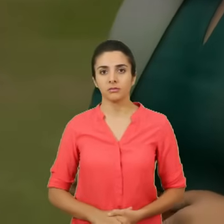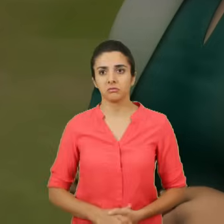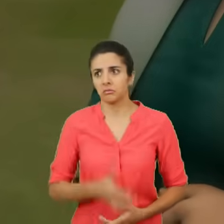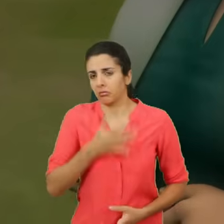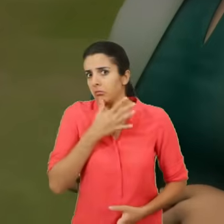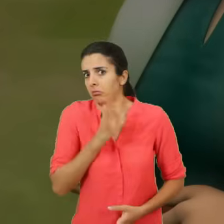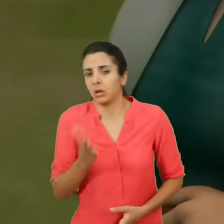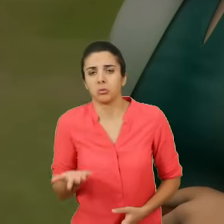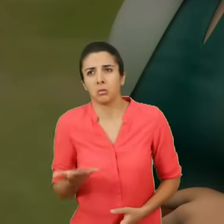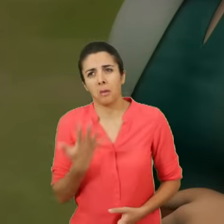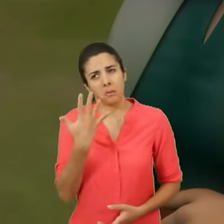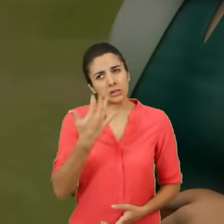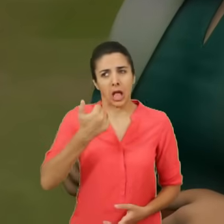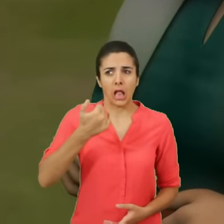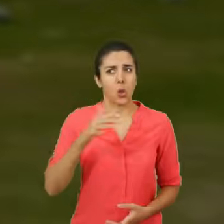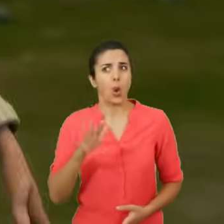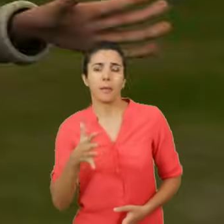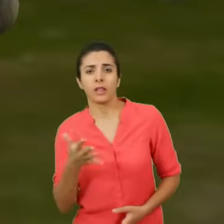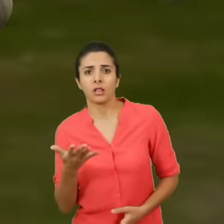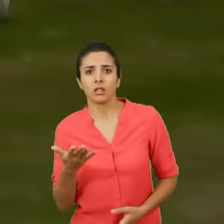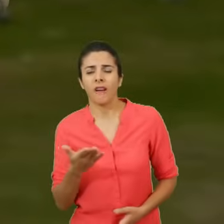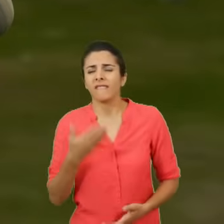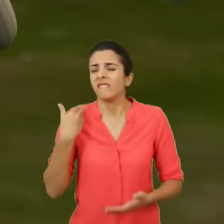Bilmem. 5-6 tane olmuştur.